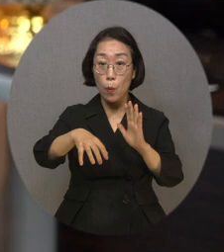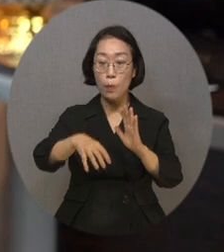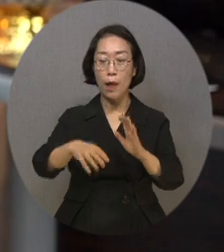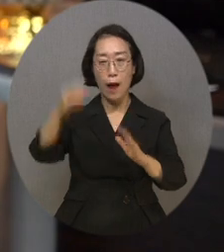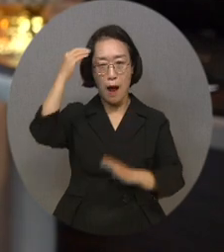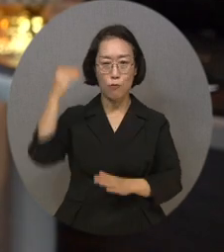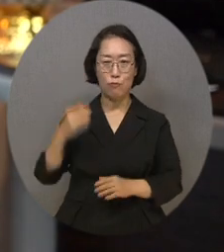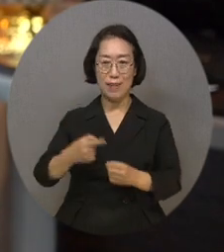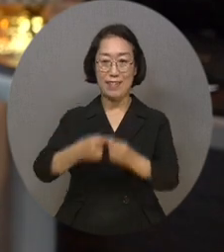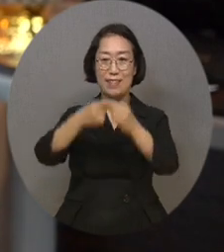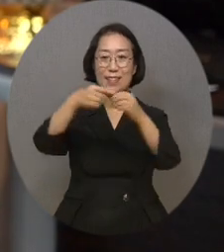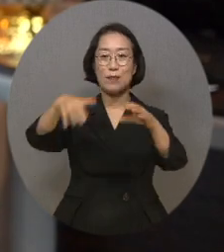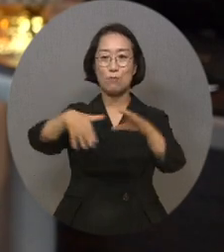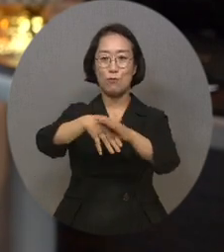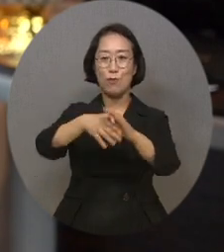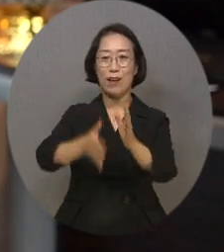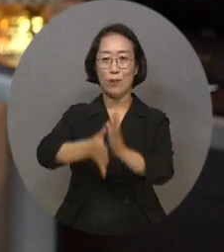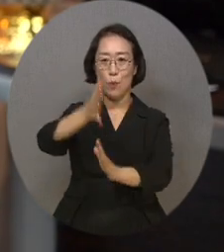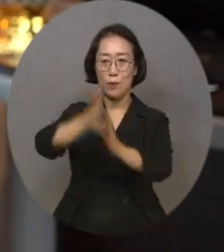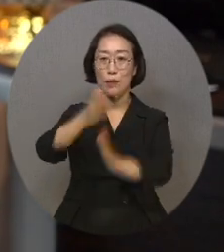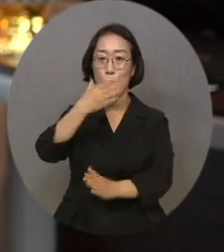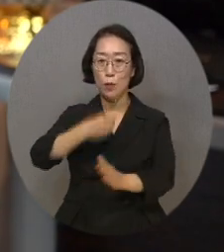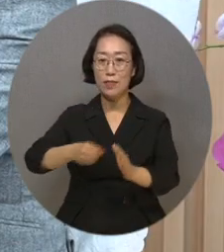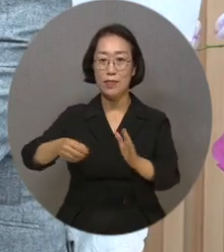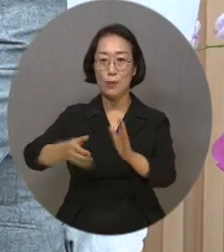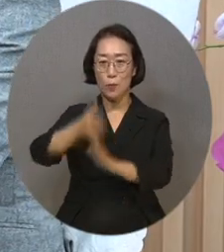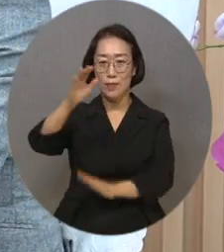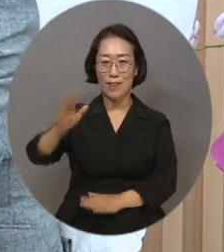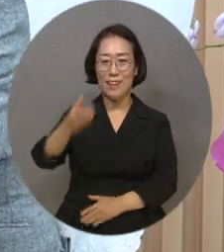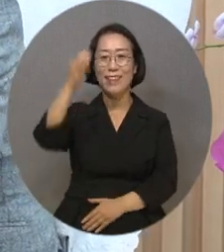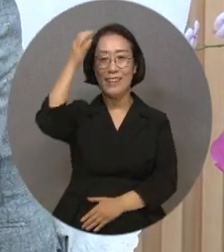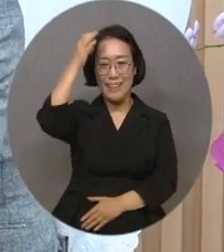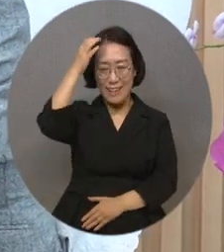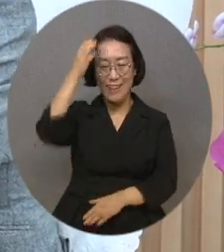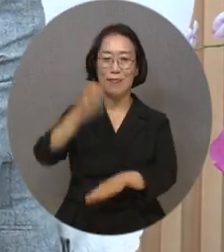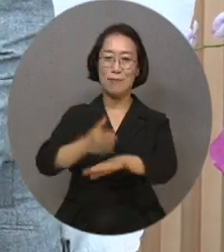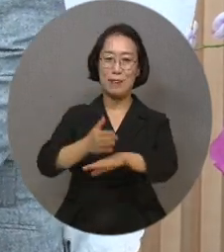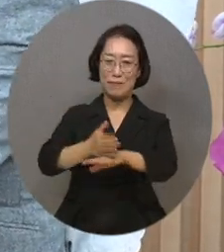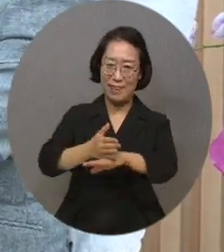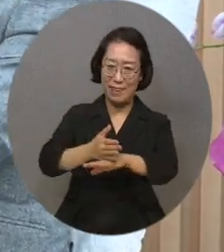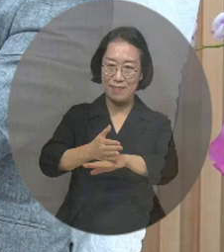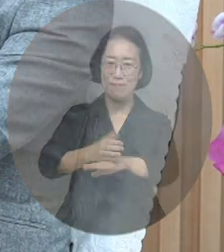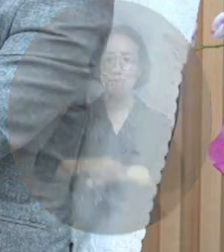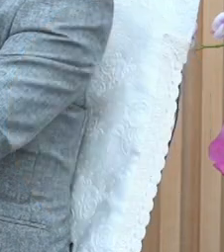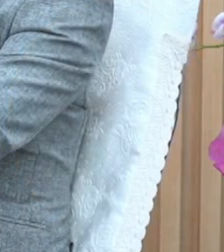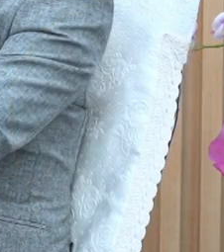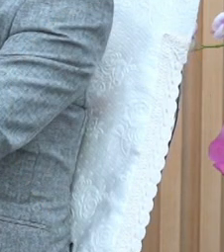대한민국 1등의 문화도시, 복지도시가 되길 기대합니다. 네, 감사합니다. 감사합니다.